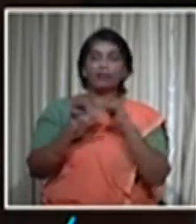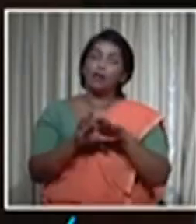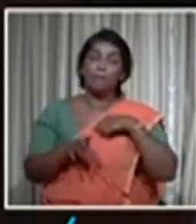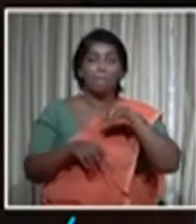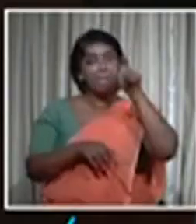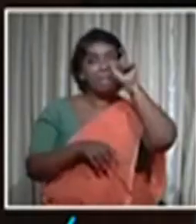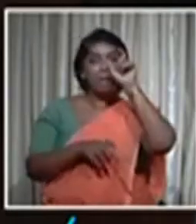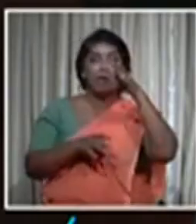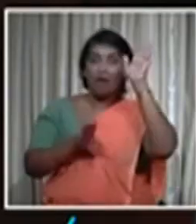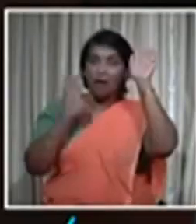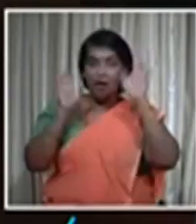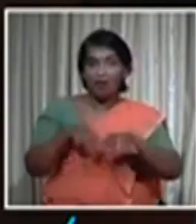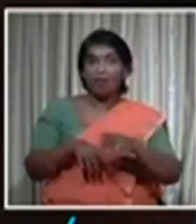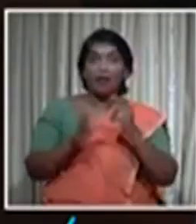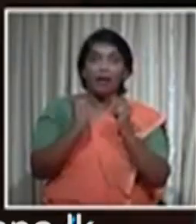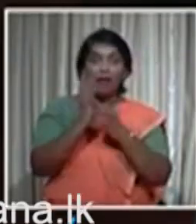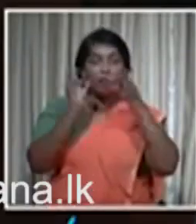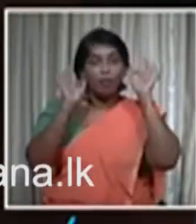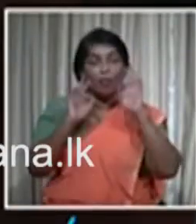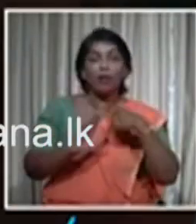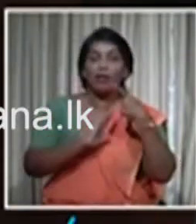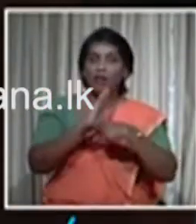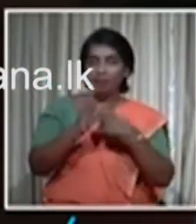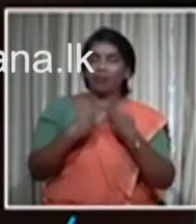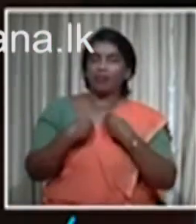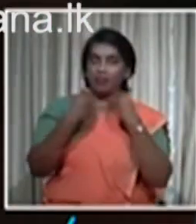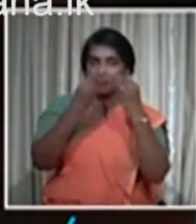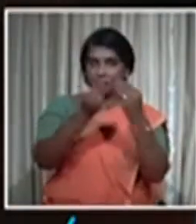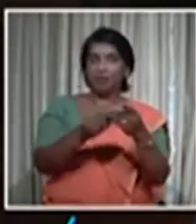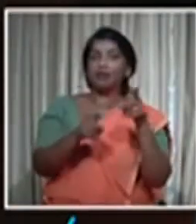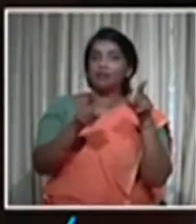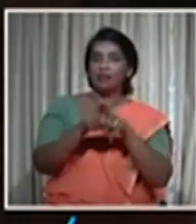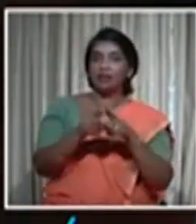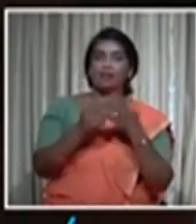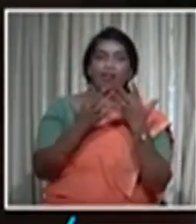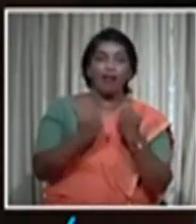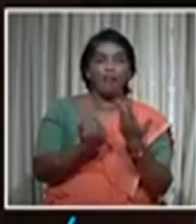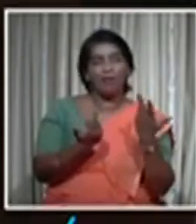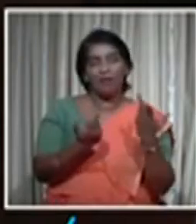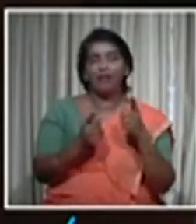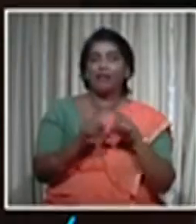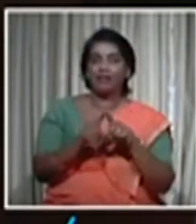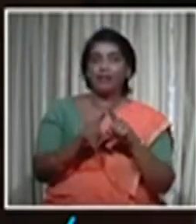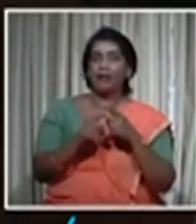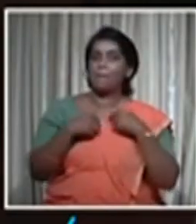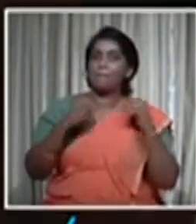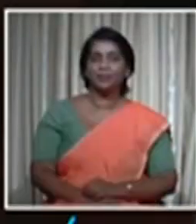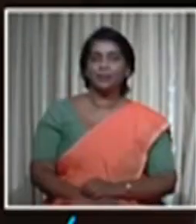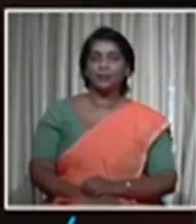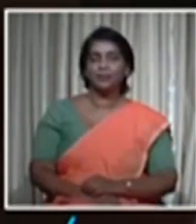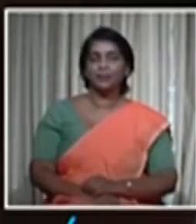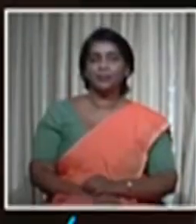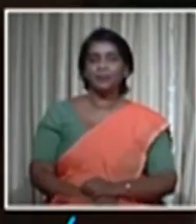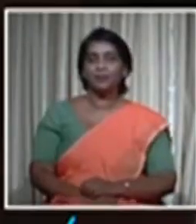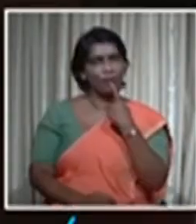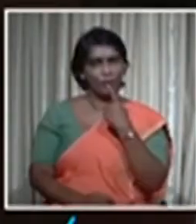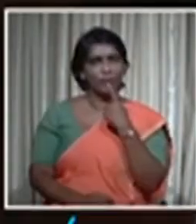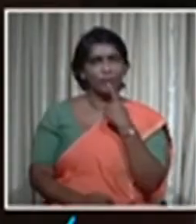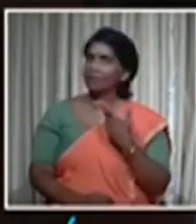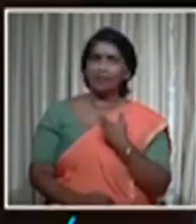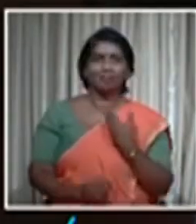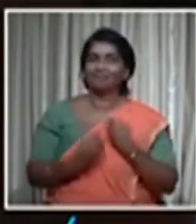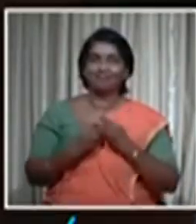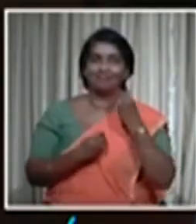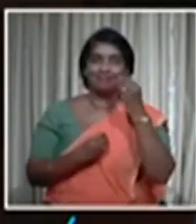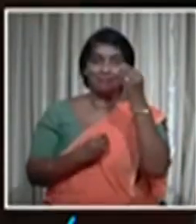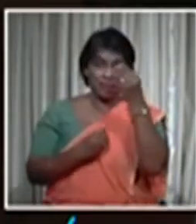බලමු එහෙම ආවොත් ණය නැති රටක් එතුමාට ආරම්භ දෙන්න. එහෙම හම්බ වෙන්නේ නැති හන්දා අපි බය නැතුව කියනවා. ඕයි